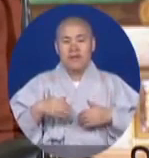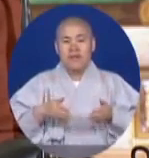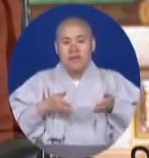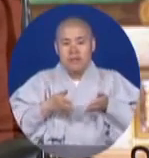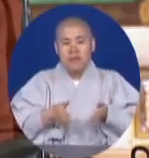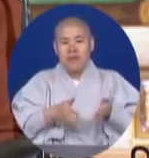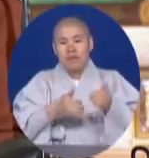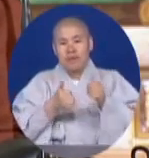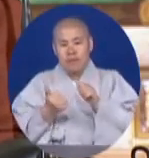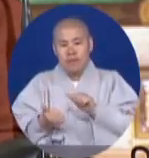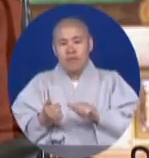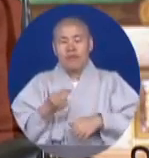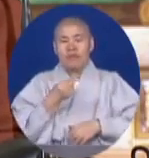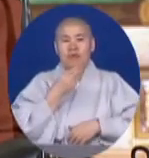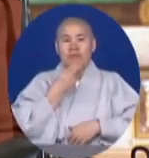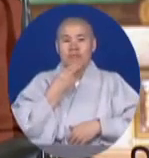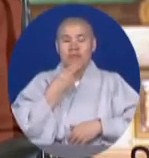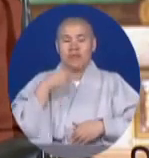생사 없는 낙.